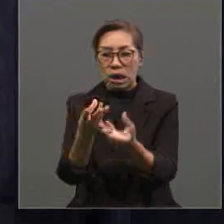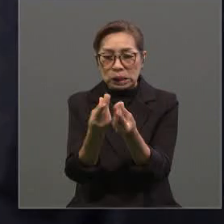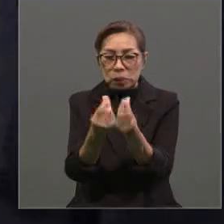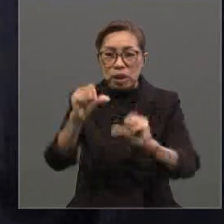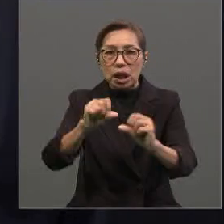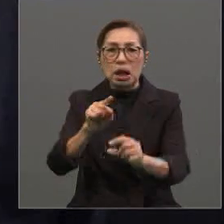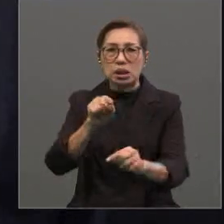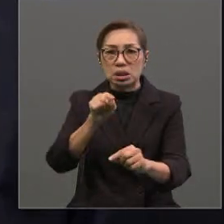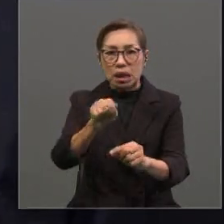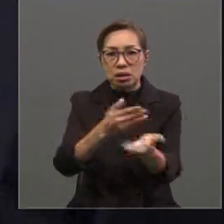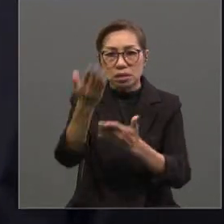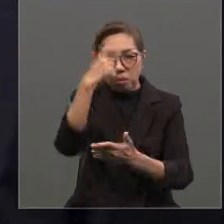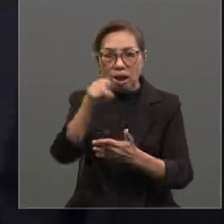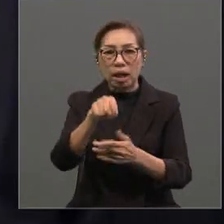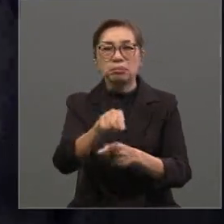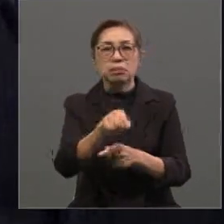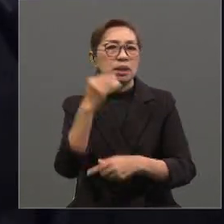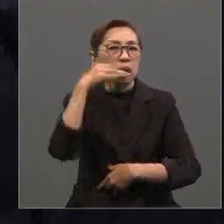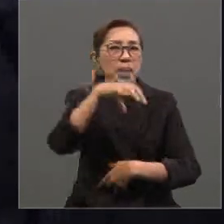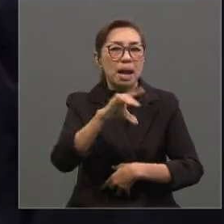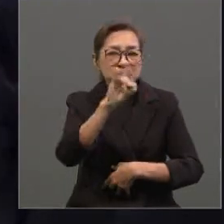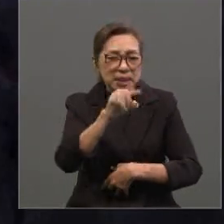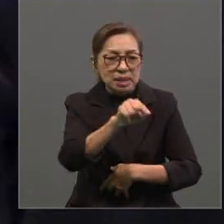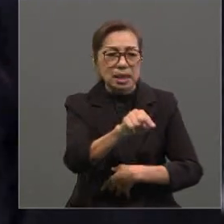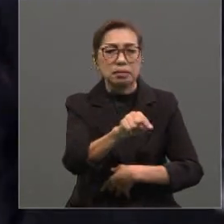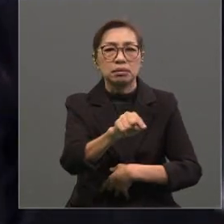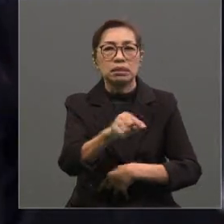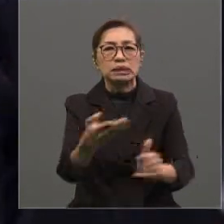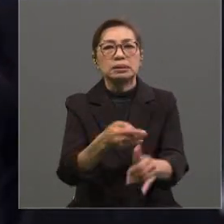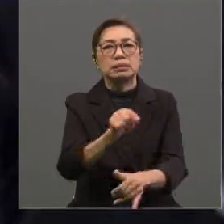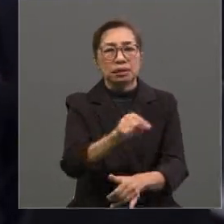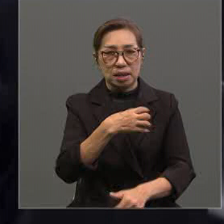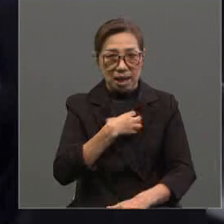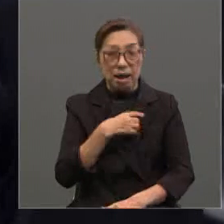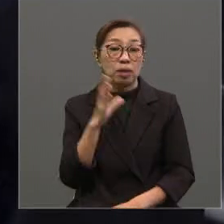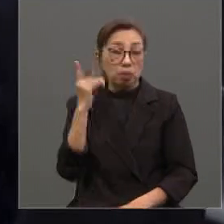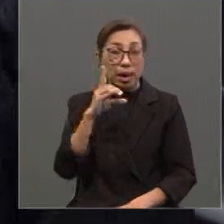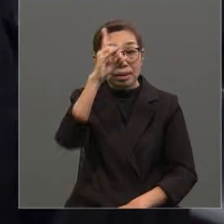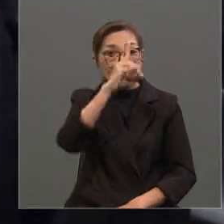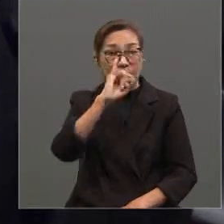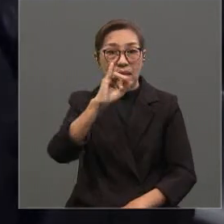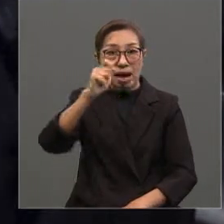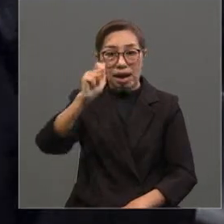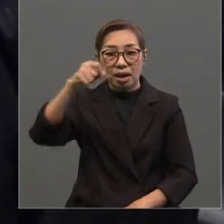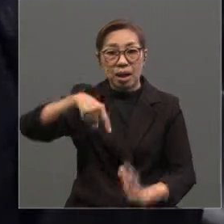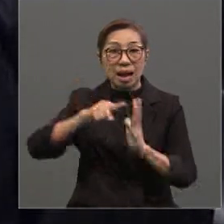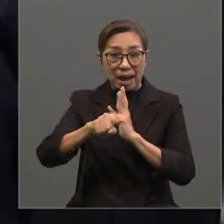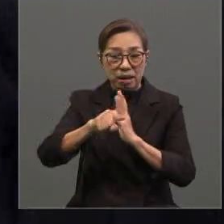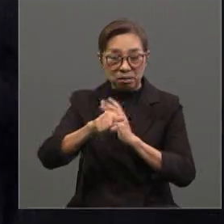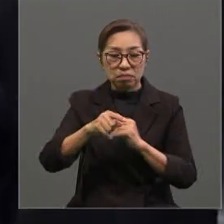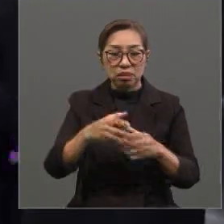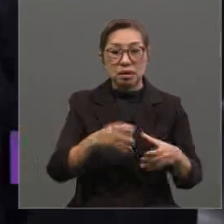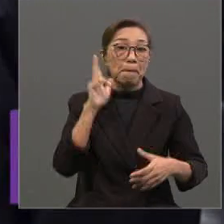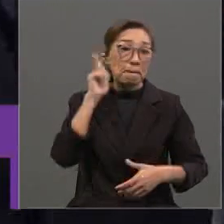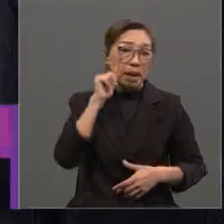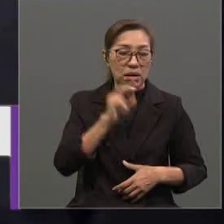ปรีชญาพงศ์ธนานิกรหรือว่าไอซ์นักแสดงพร้อมด้วยมารดาและทนายความครับเข้าพบพนักงานสอบสวนชุดคลี่คลายคดีแอมป์นะครับยืน